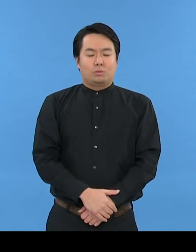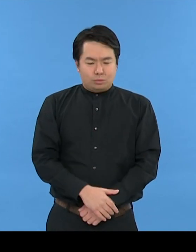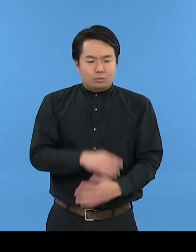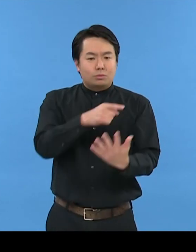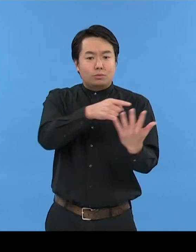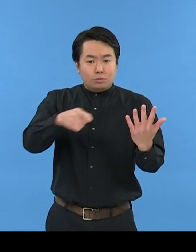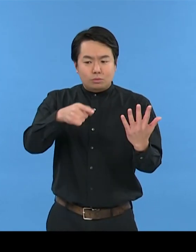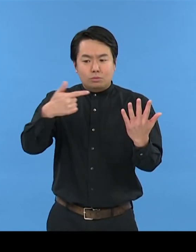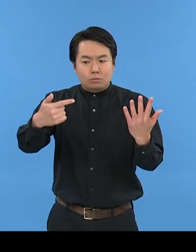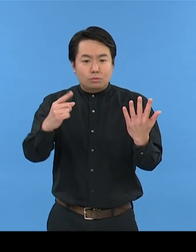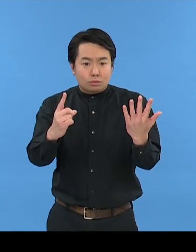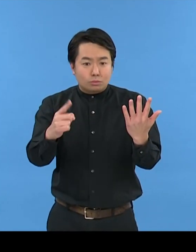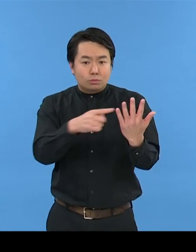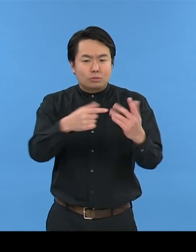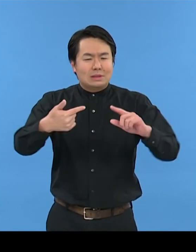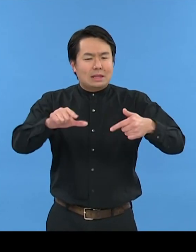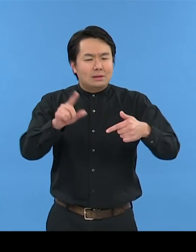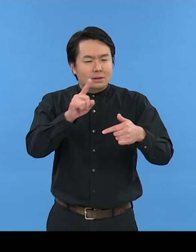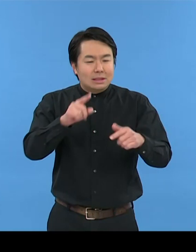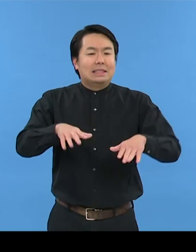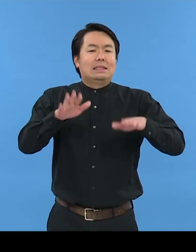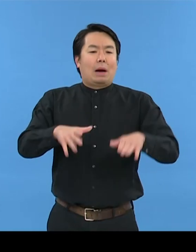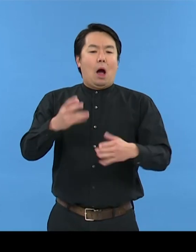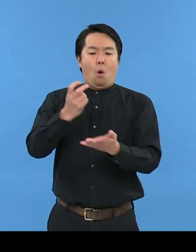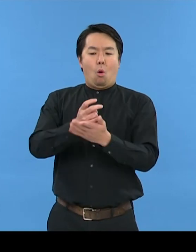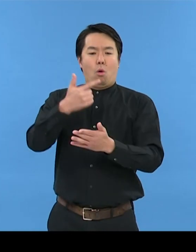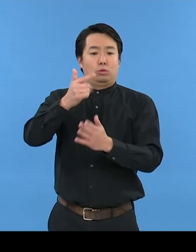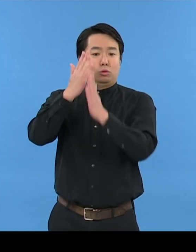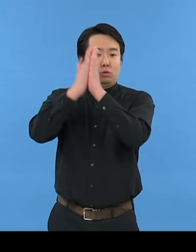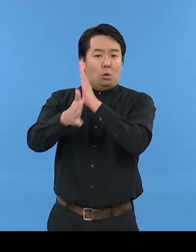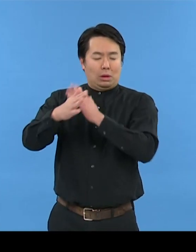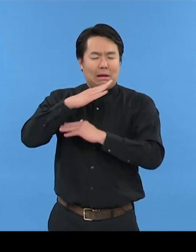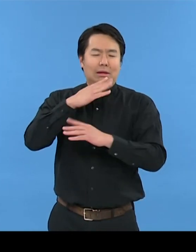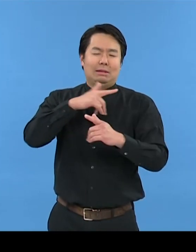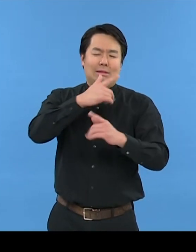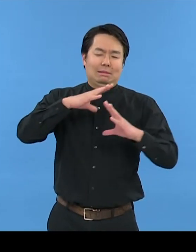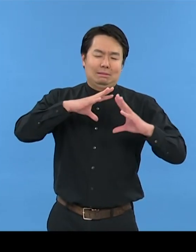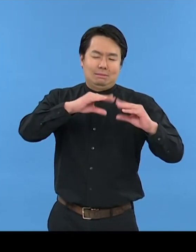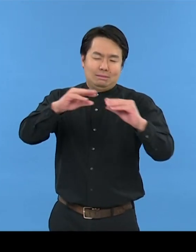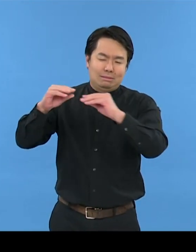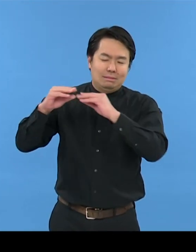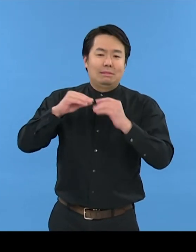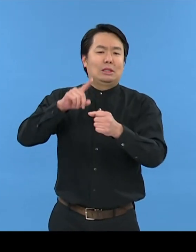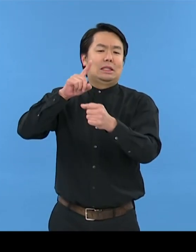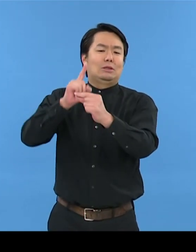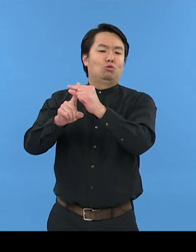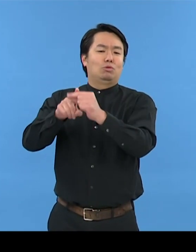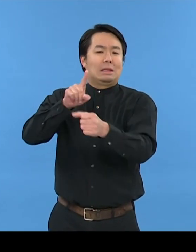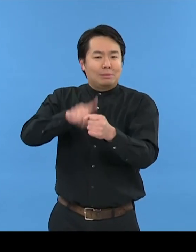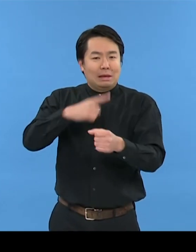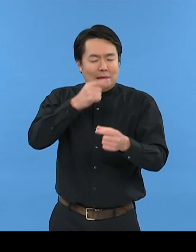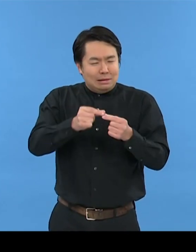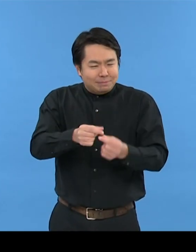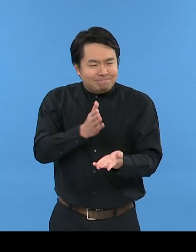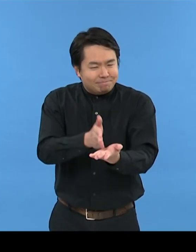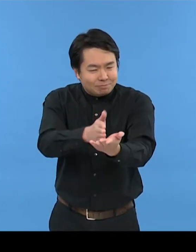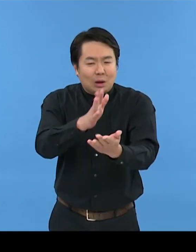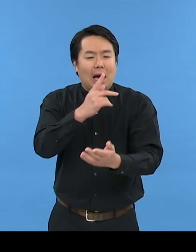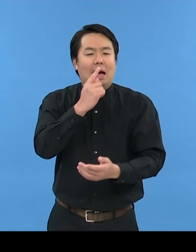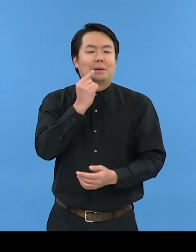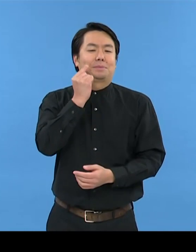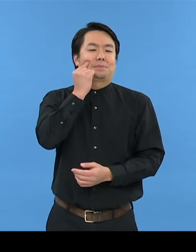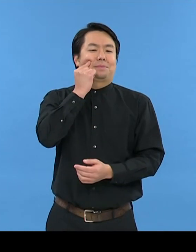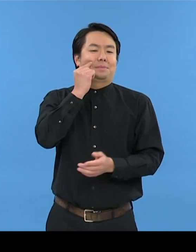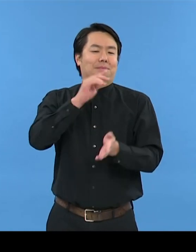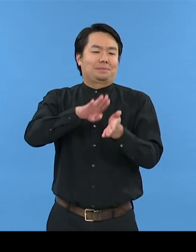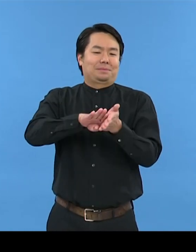どう違うかというのは今まさに法務省の方でどんどん揉めて揉んでいるところであるので